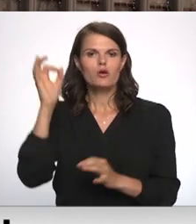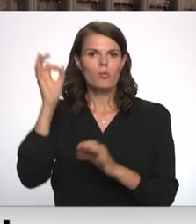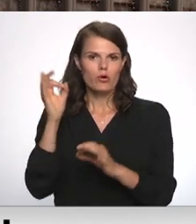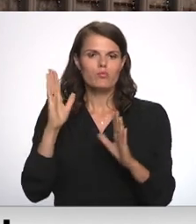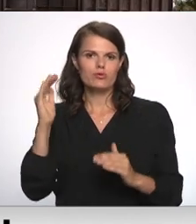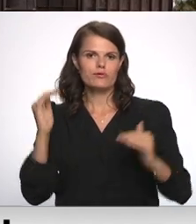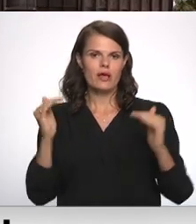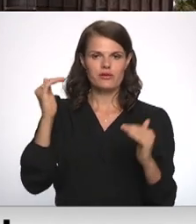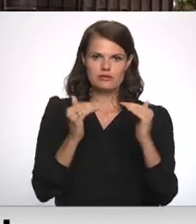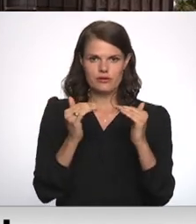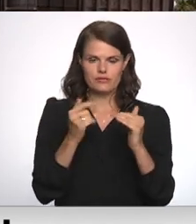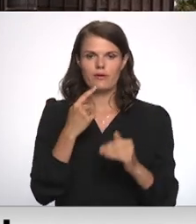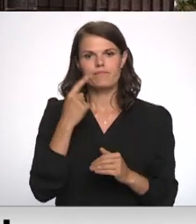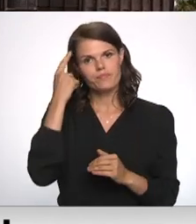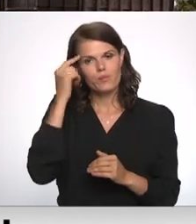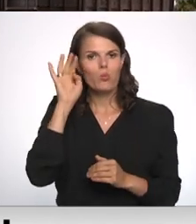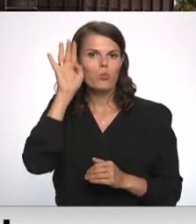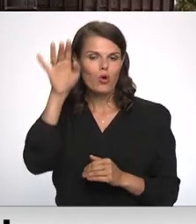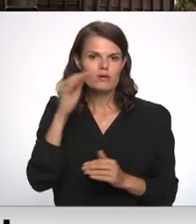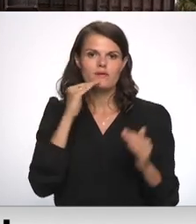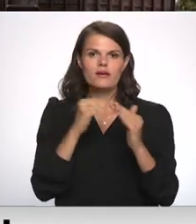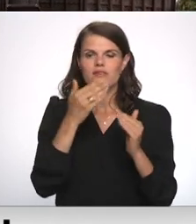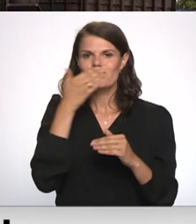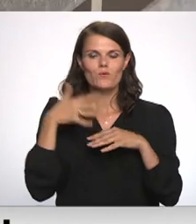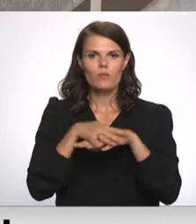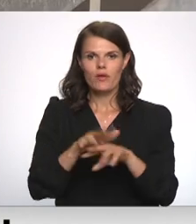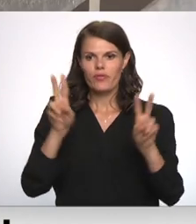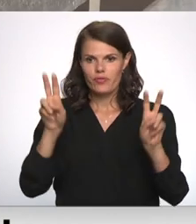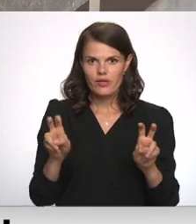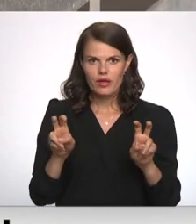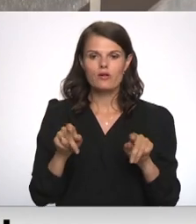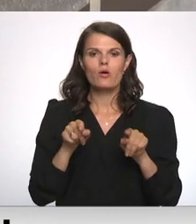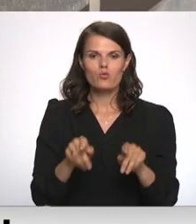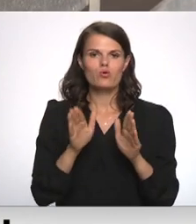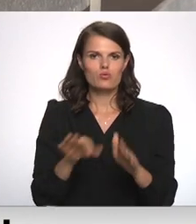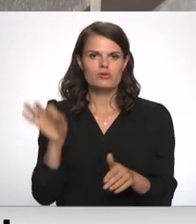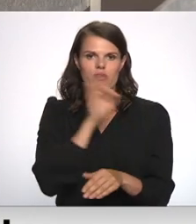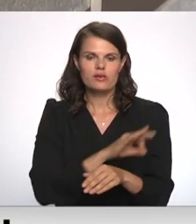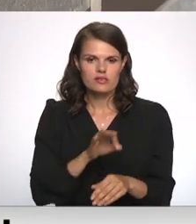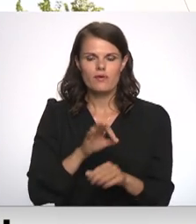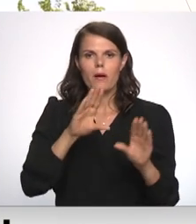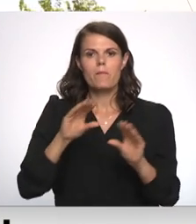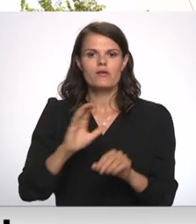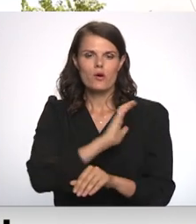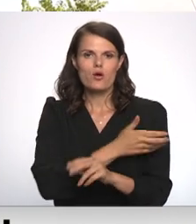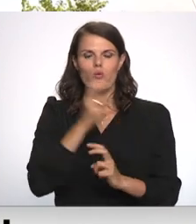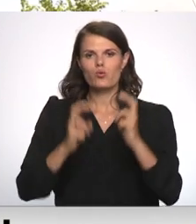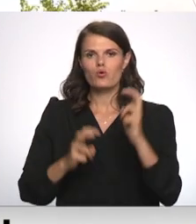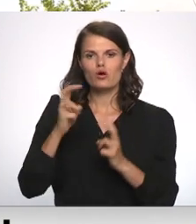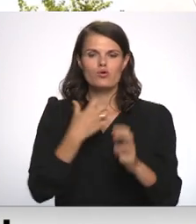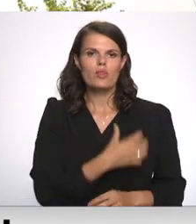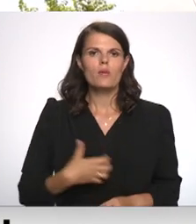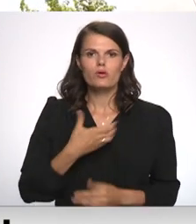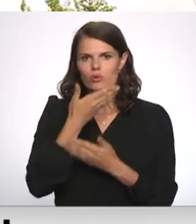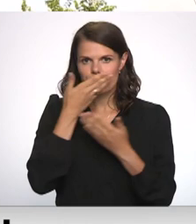izlīdzināsies, prognozē Rēzeknes siltumtīklos. Darbinot šķeldes katlumāju, būs izdevīgāk ar mazāku jaudu ražot